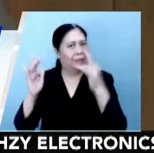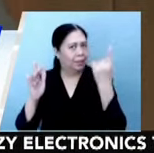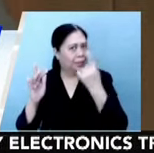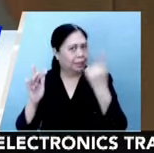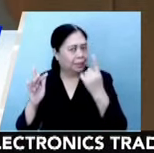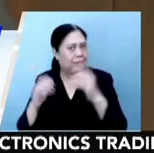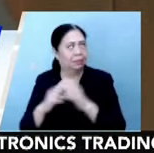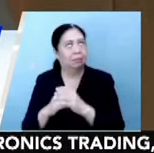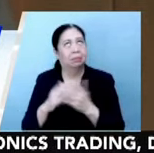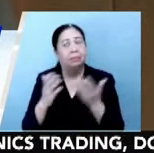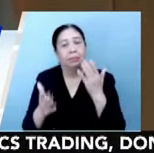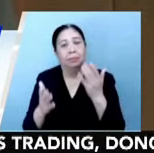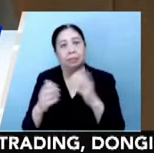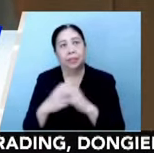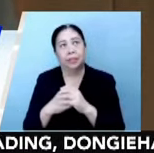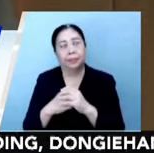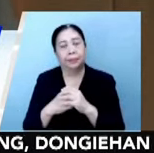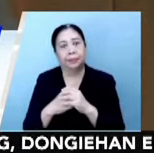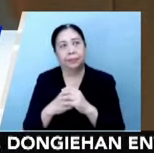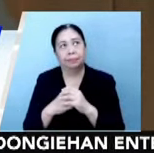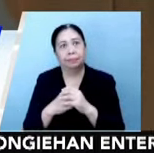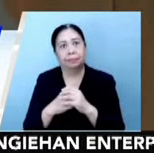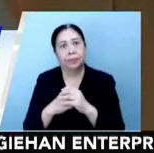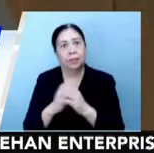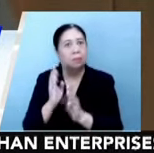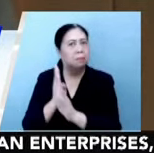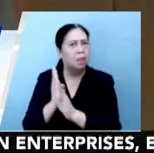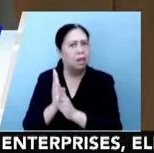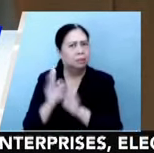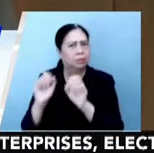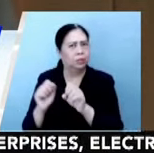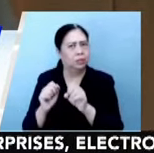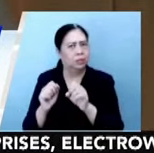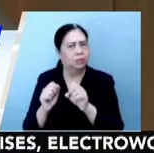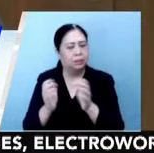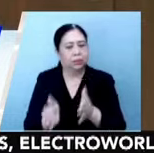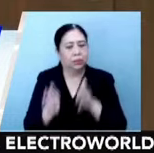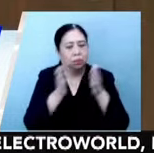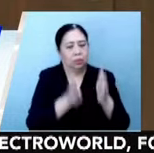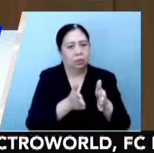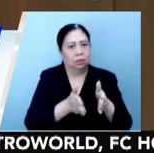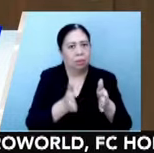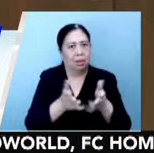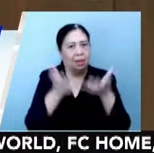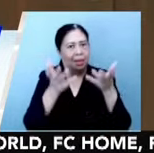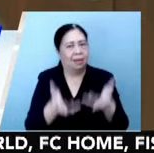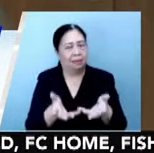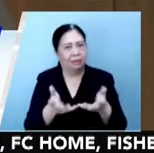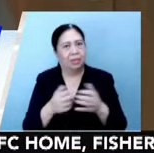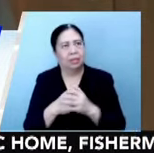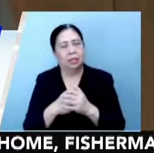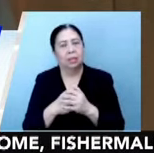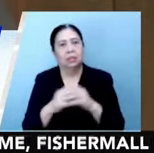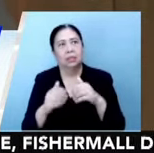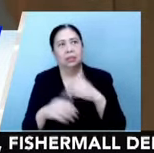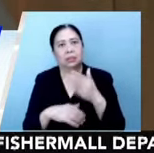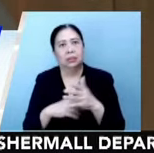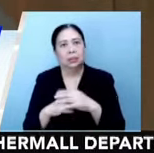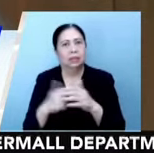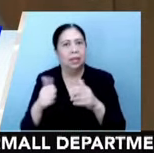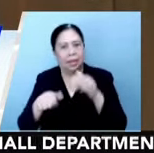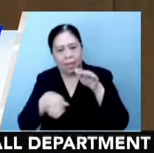siguro yung ating mga buses. At yung iba po, yung mga heavy vehicles, ay sa ilalim